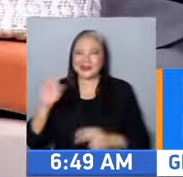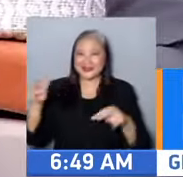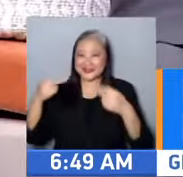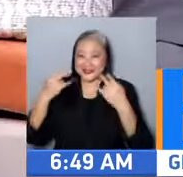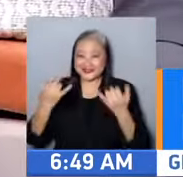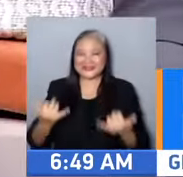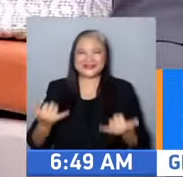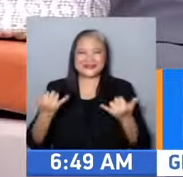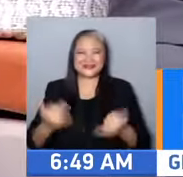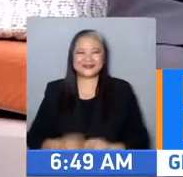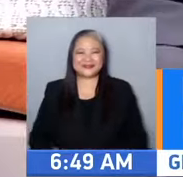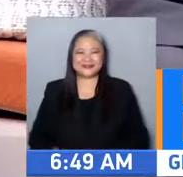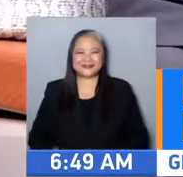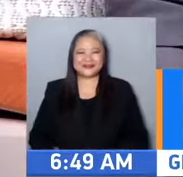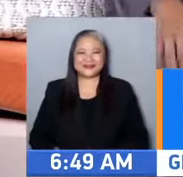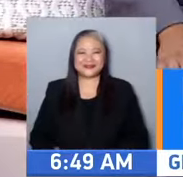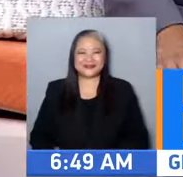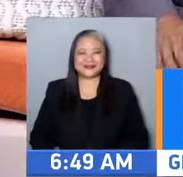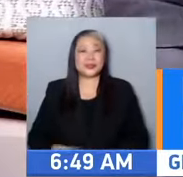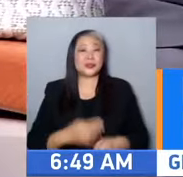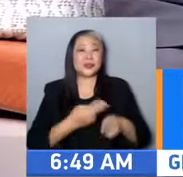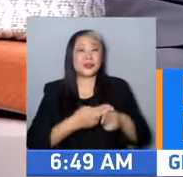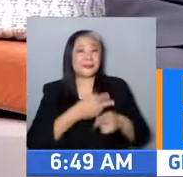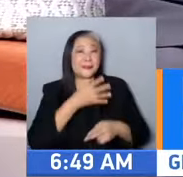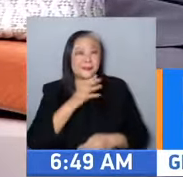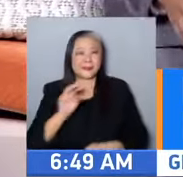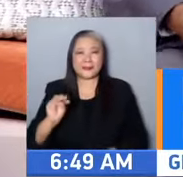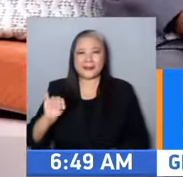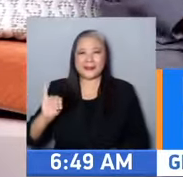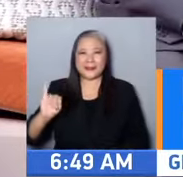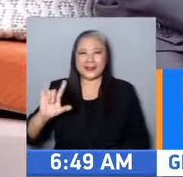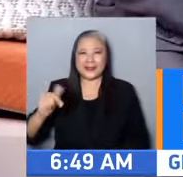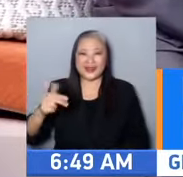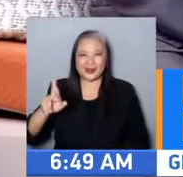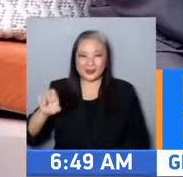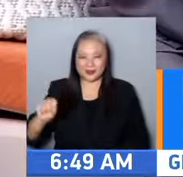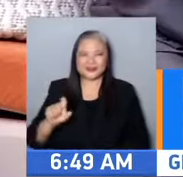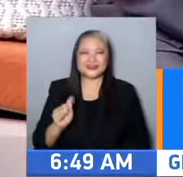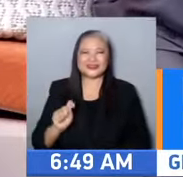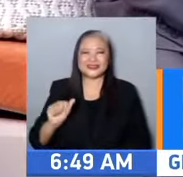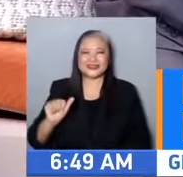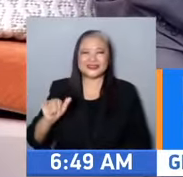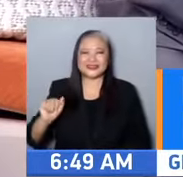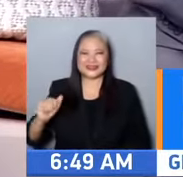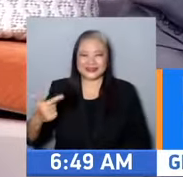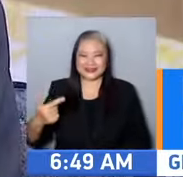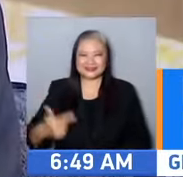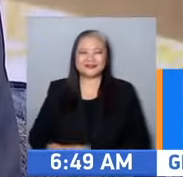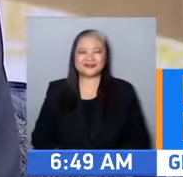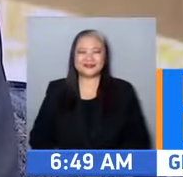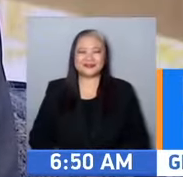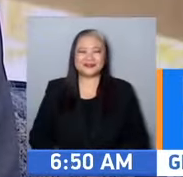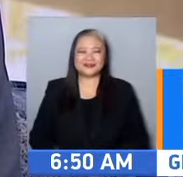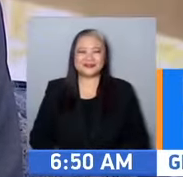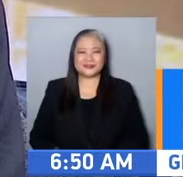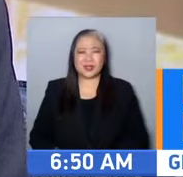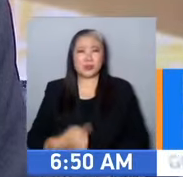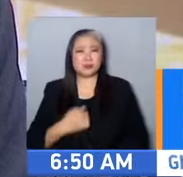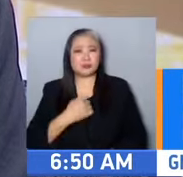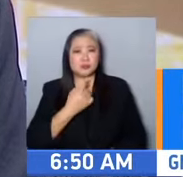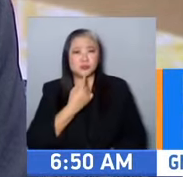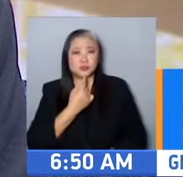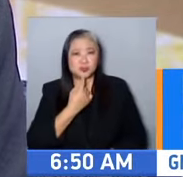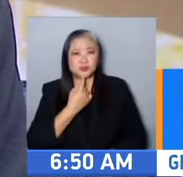Ay, ano pangalan ni Nanay? Milagros Tayag. Ay, Nanay. Ay, si Mami Mila. At ang mamimiss ko rito sapagkat lima ngayon